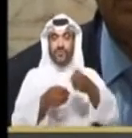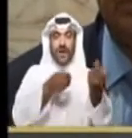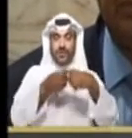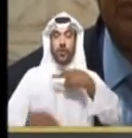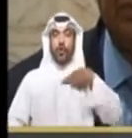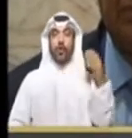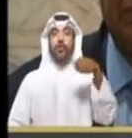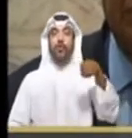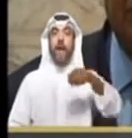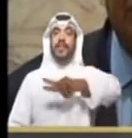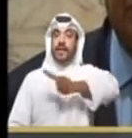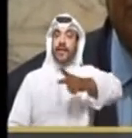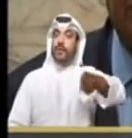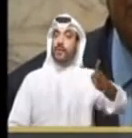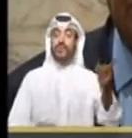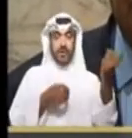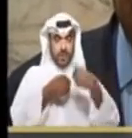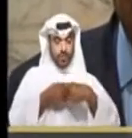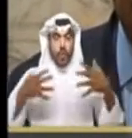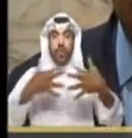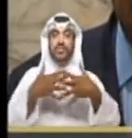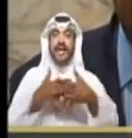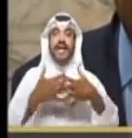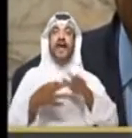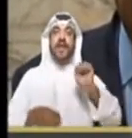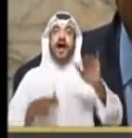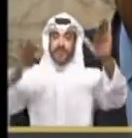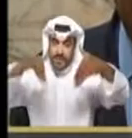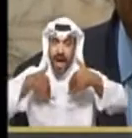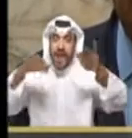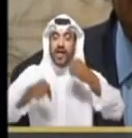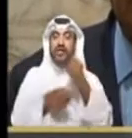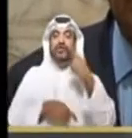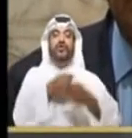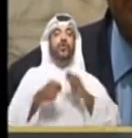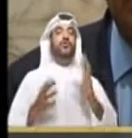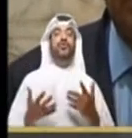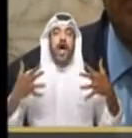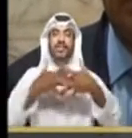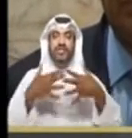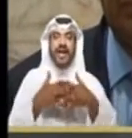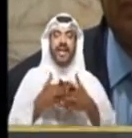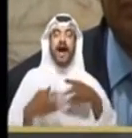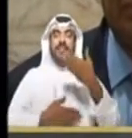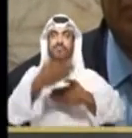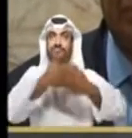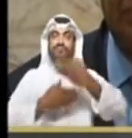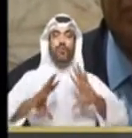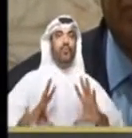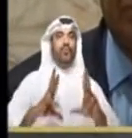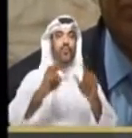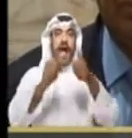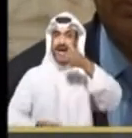الرسمية وأيضا القطاع الخاص متواجد فيها لتعزيز وتعميق هذه العلاقة.